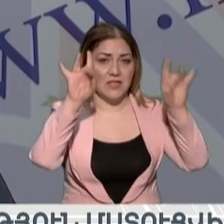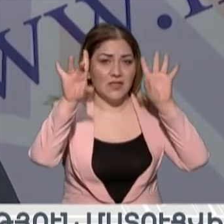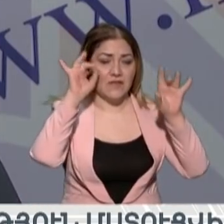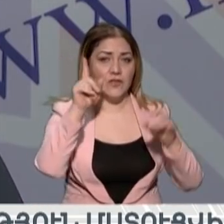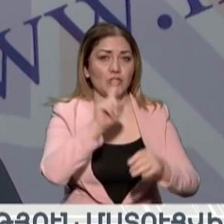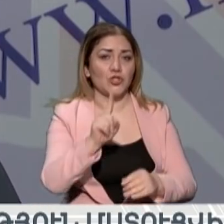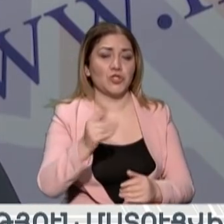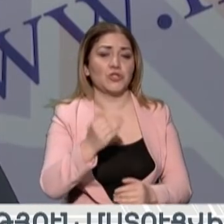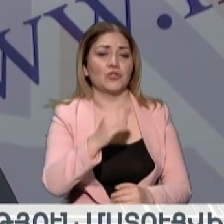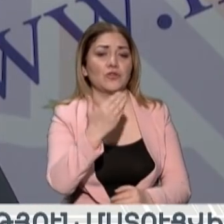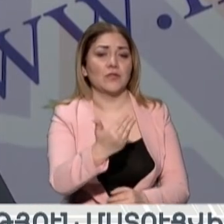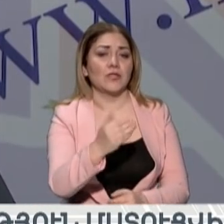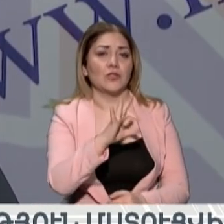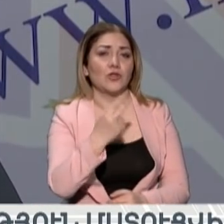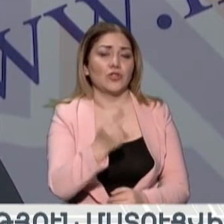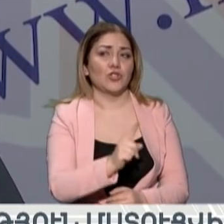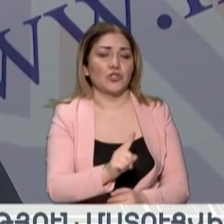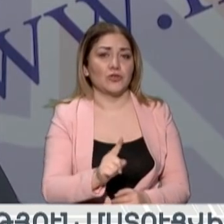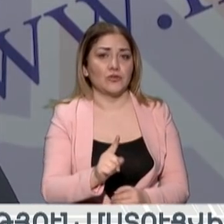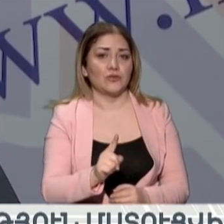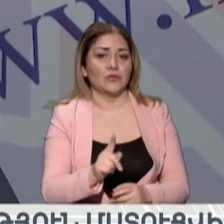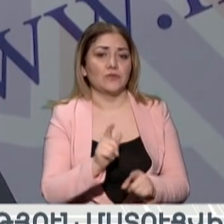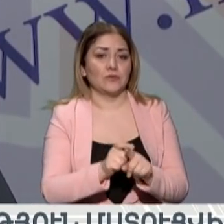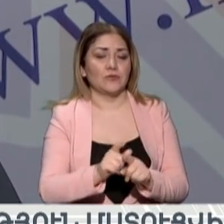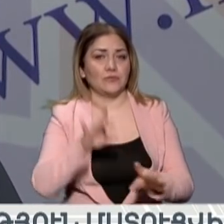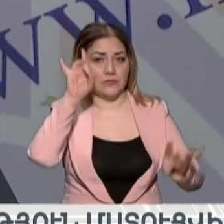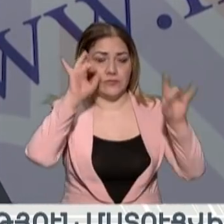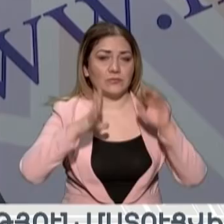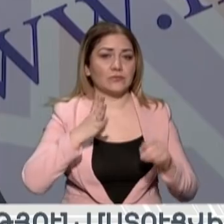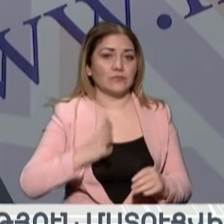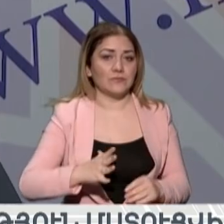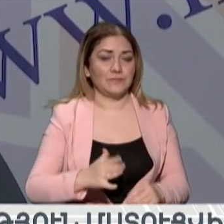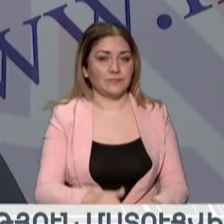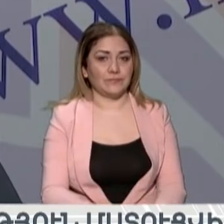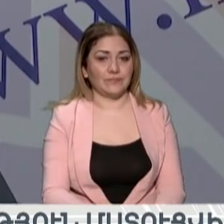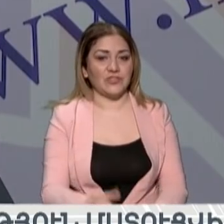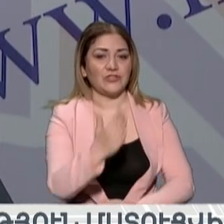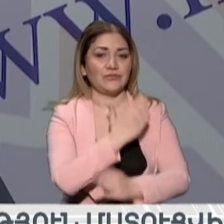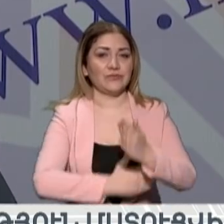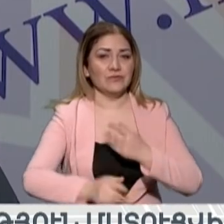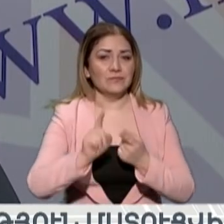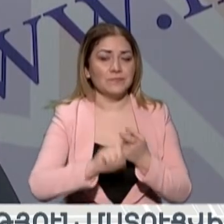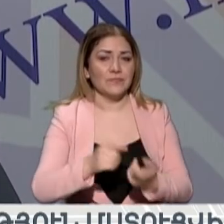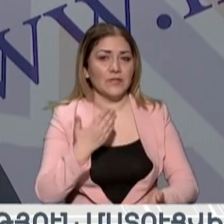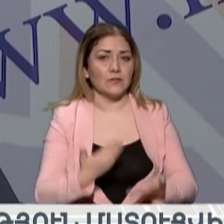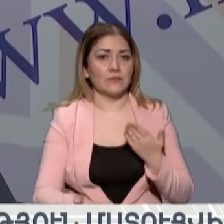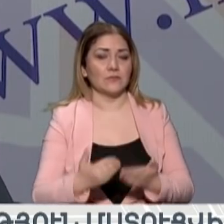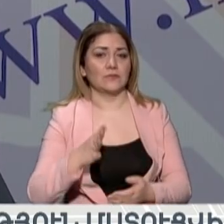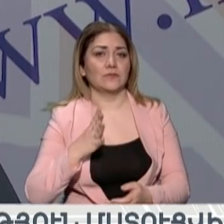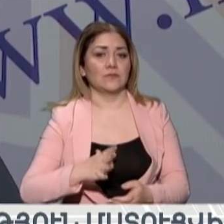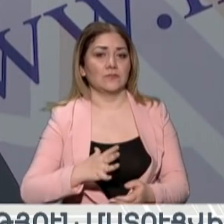իր սոցիալական որոշակի իրադրության հետ, ինքը համակերպվի հաշմանդամության հետ, ինքը